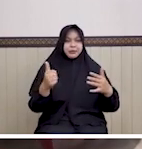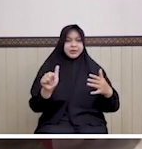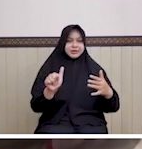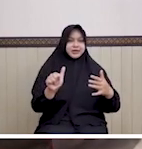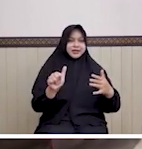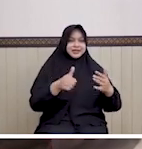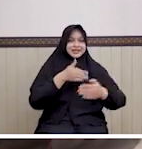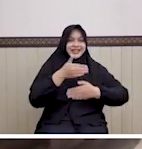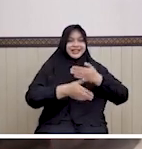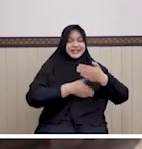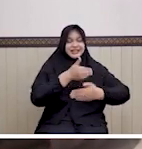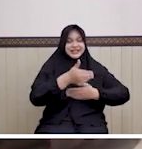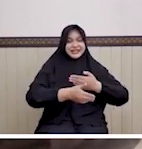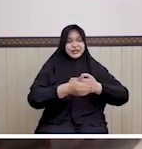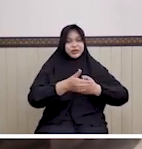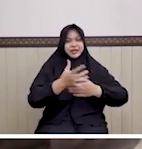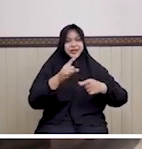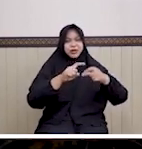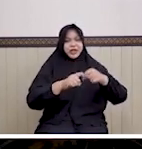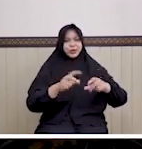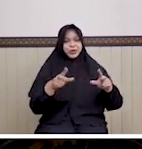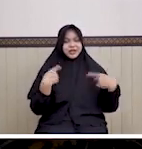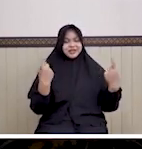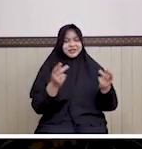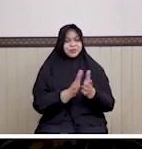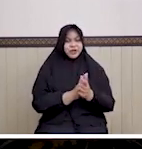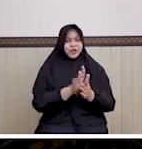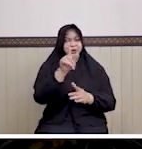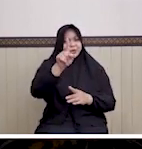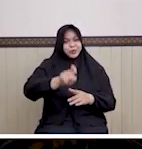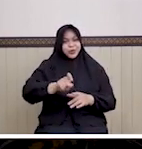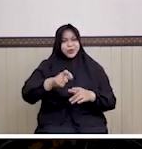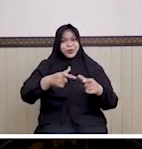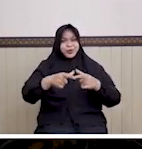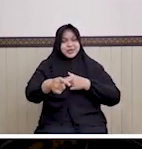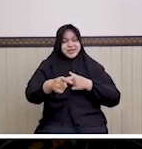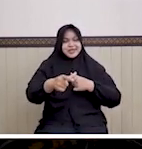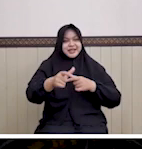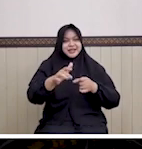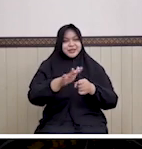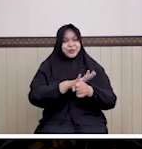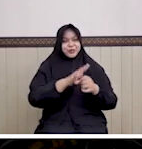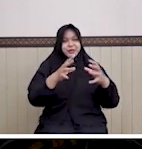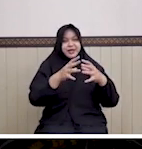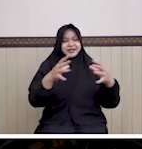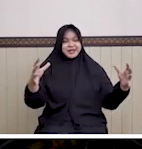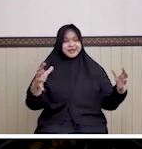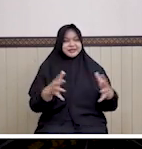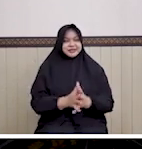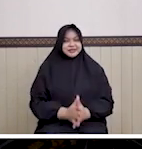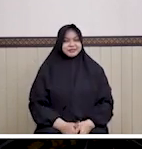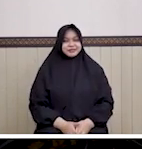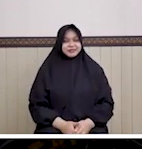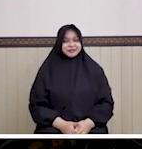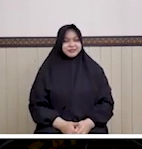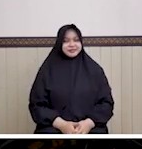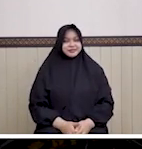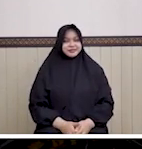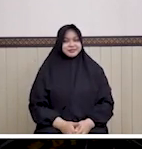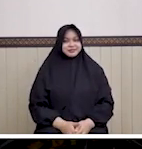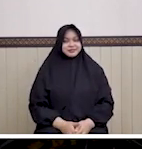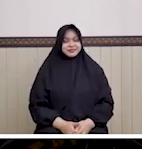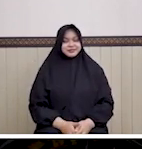nanti bisa dijalankan itu tergantung kita semua karena itu butuh proses yang cukup panjang ye ye